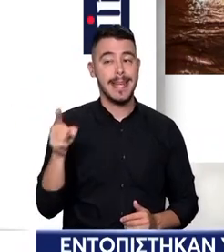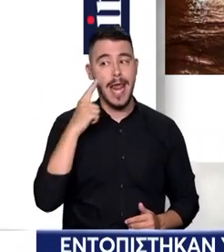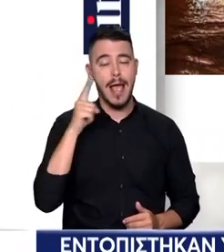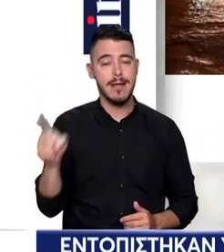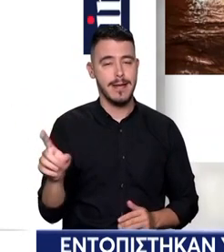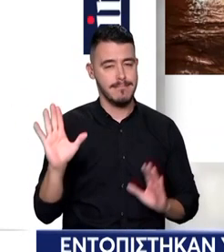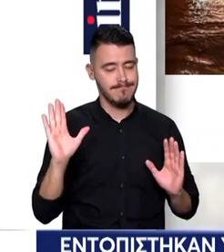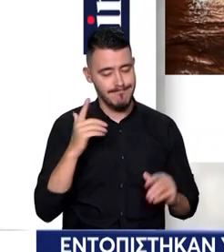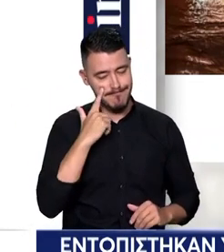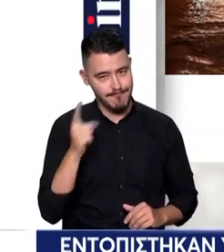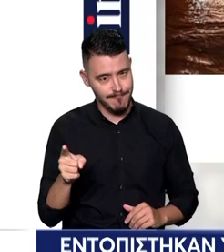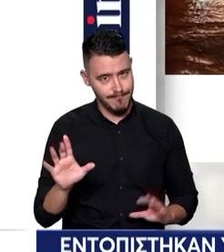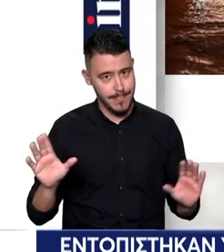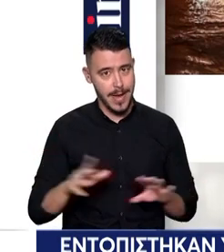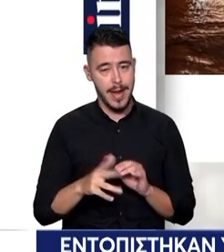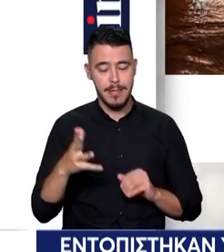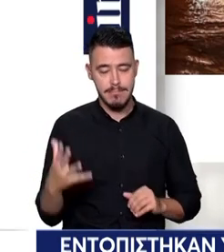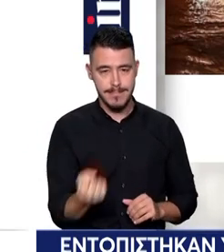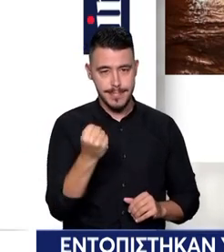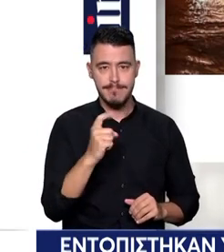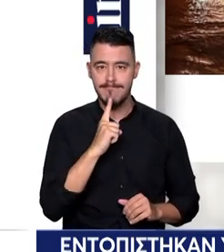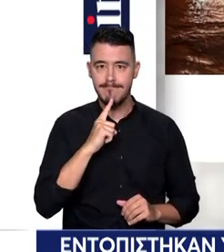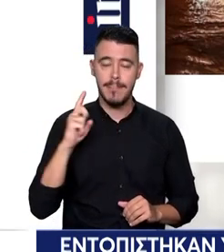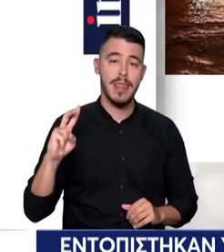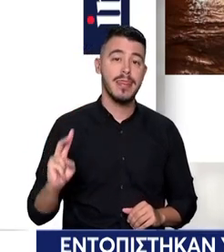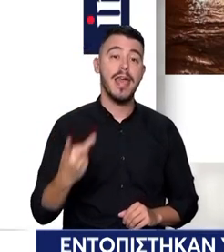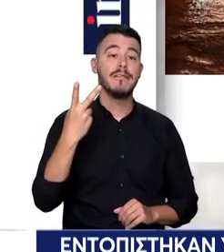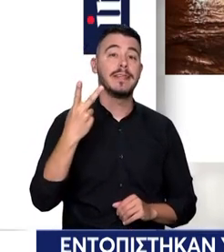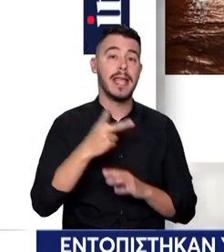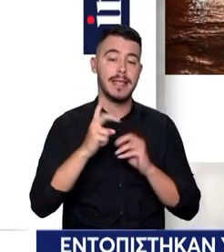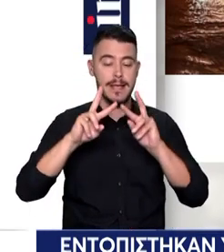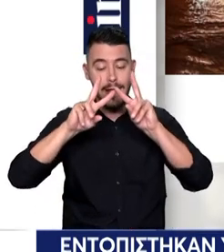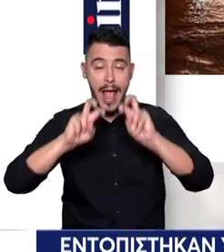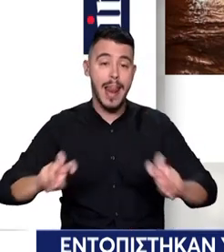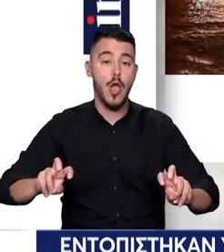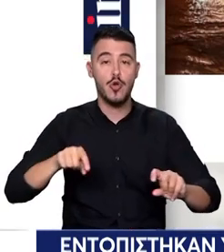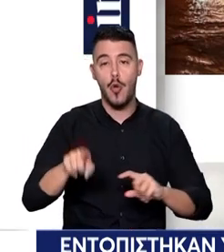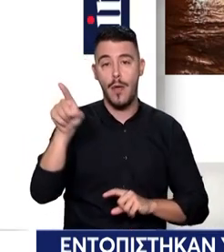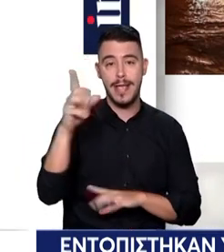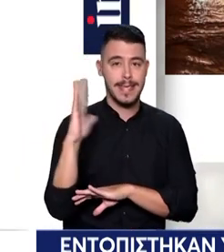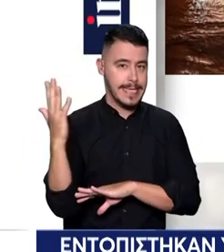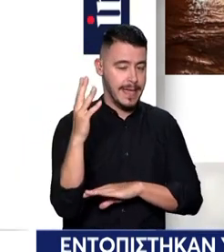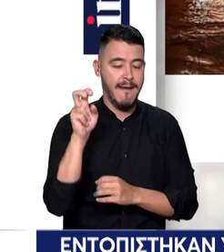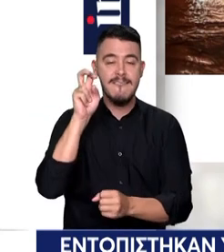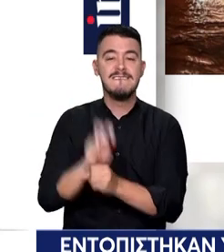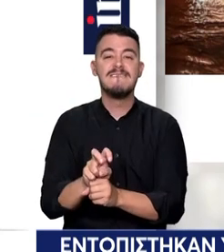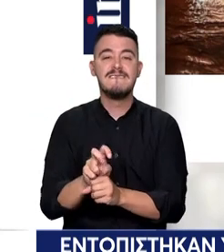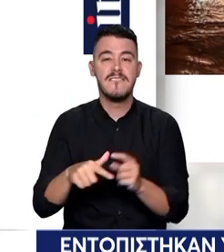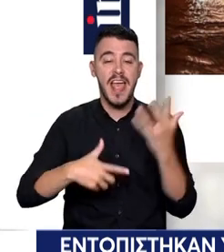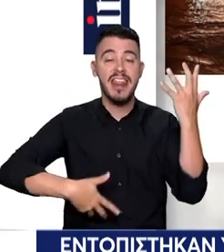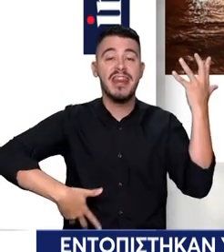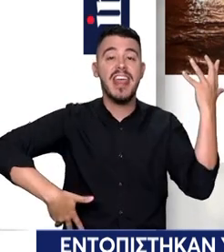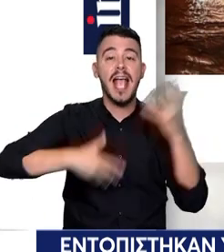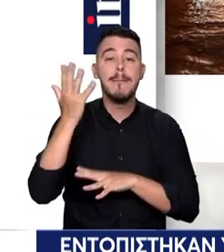του Περσεφόνη. Ο εντοπισμός στην διάρκεια της δεύτερης συμπληρωματικής αυτοψίας υπολοιμάτων τουλάχιστον 15 κροτίδων